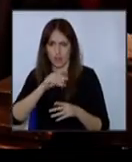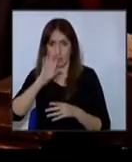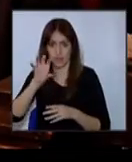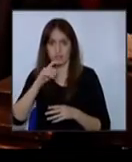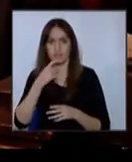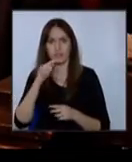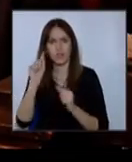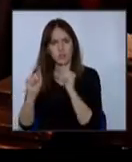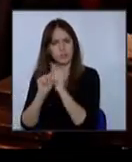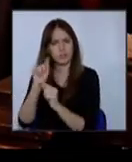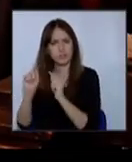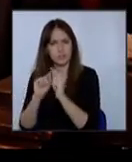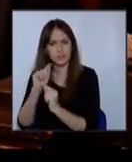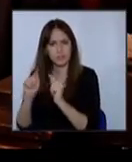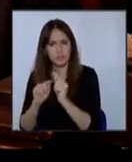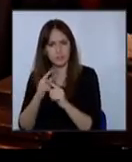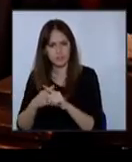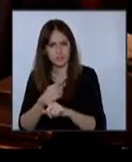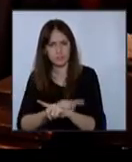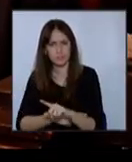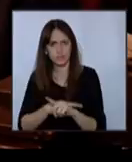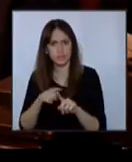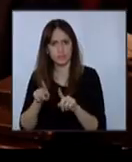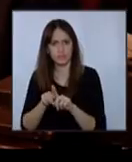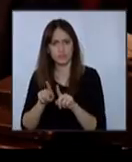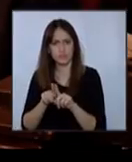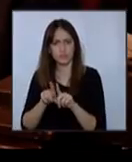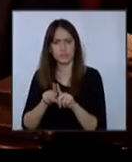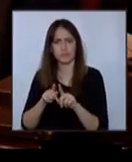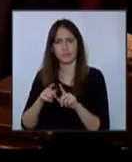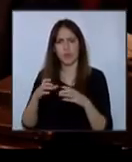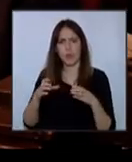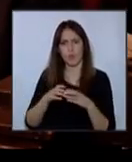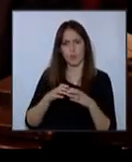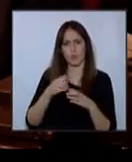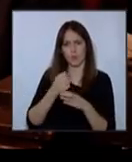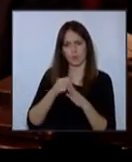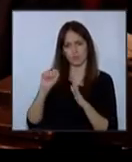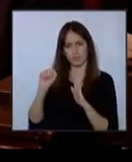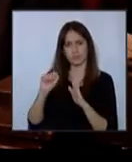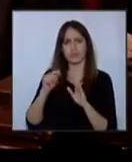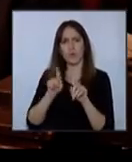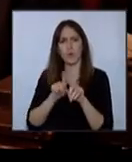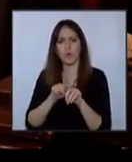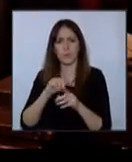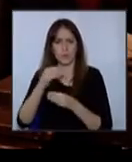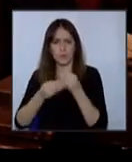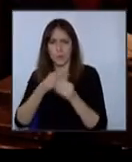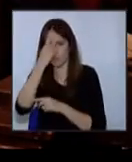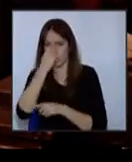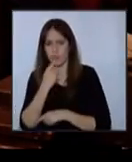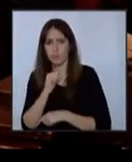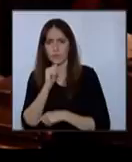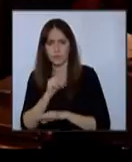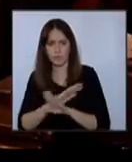continus que rep el cos dels Mossos d'Esquadra per part d'aquest col·lectiu antisistema es fa amb la intenció de malmetre la seva imatge i la